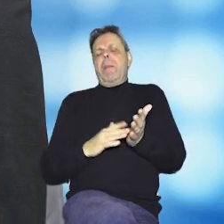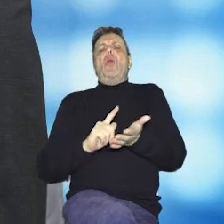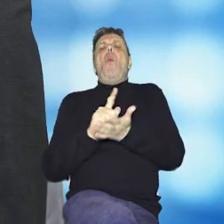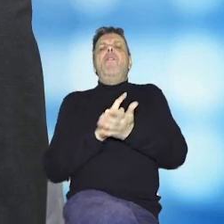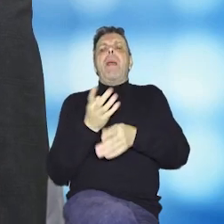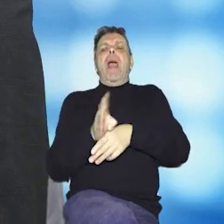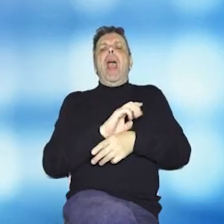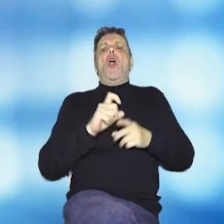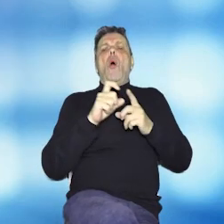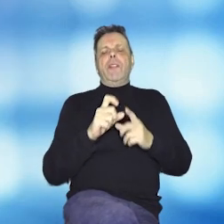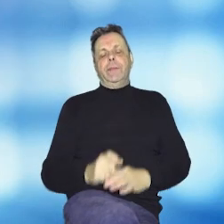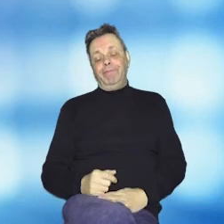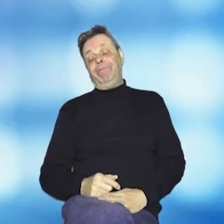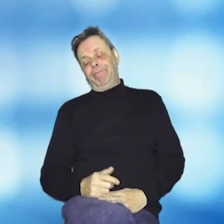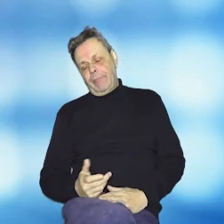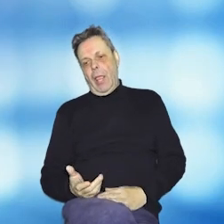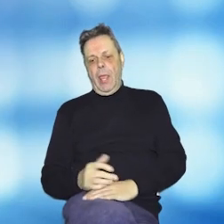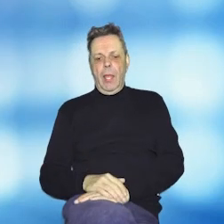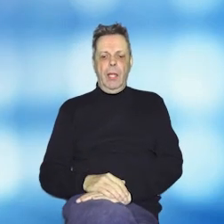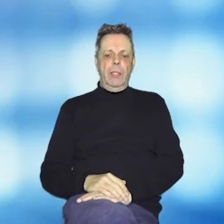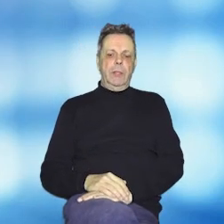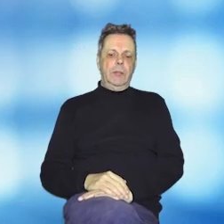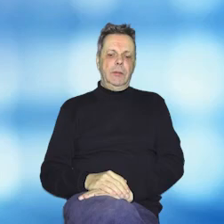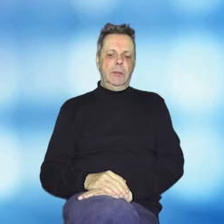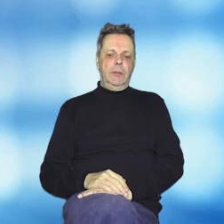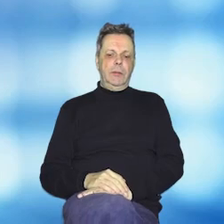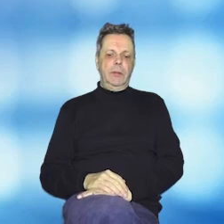koronavirusa? Da, vrlo